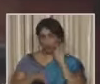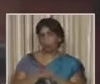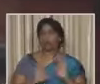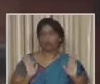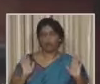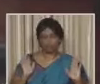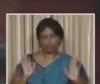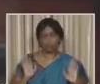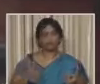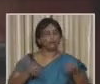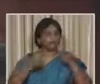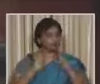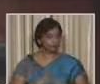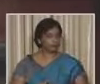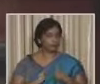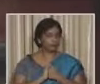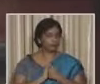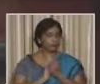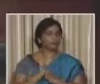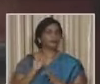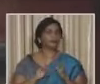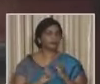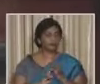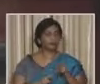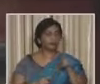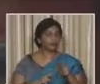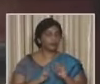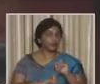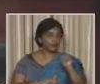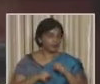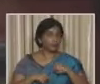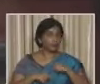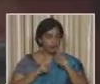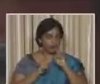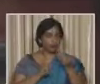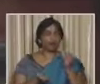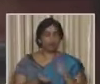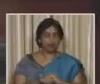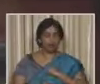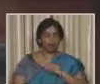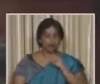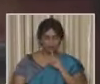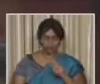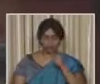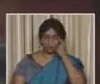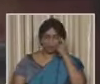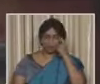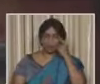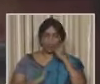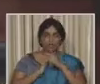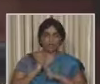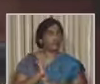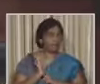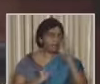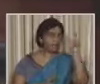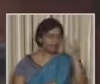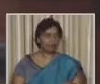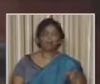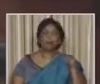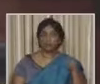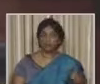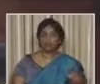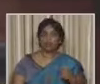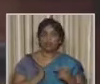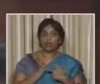வேண்டும். அடுத்ததாக, கௌரவ பாராளுமன்ற உறுப்பினர்களே, இதுவும் பாராளுமன்றத்தில் கூறப்பட்ட விடயம்தான். ஜமீல் என்கின்ற நபர், அவர்தான்